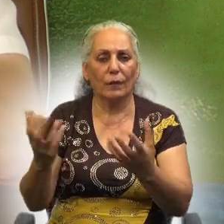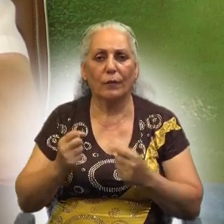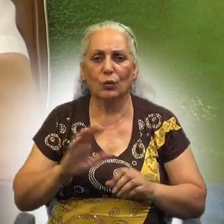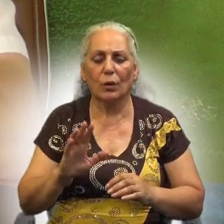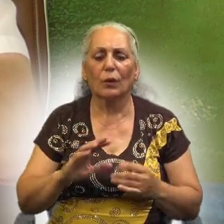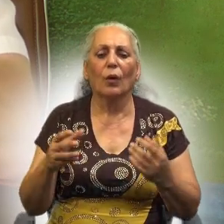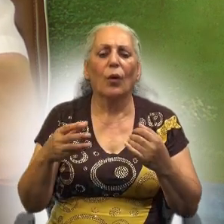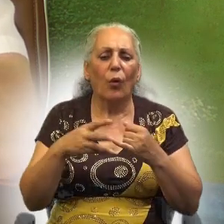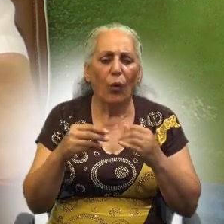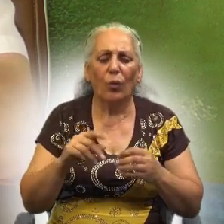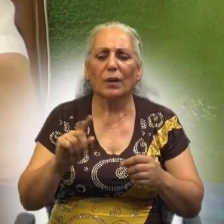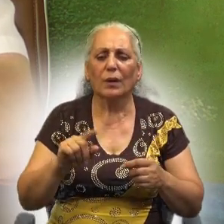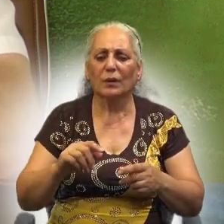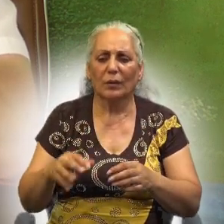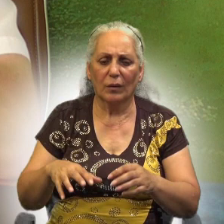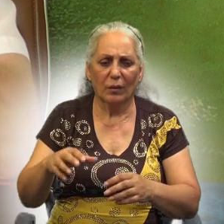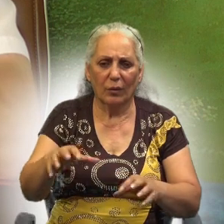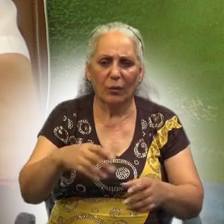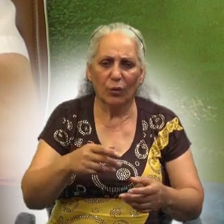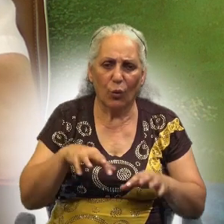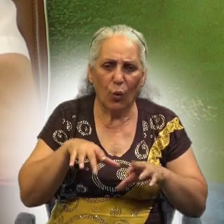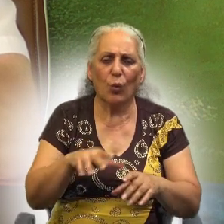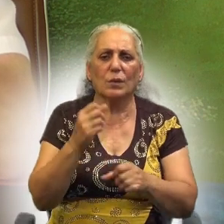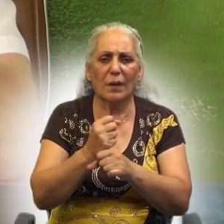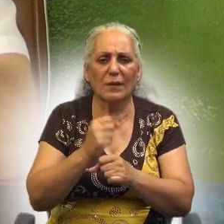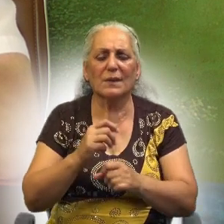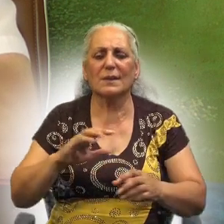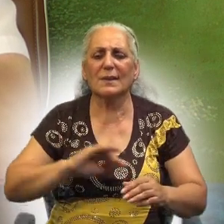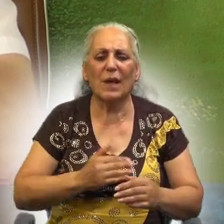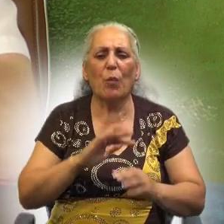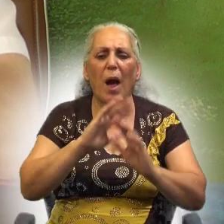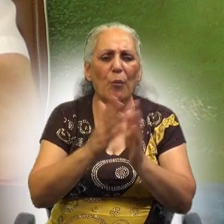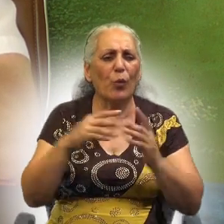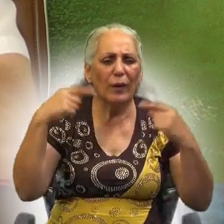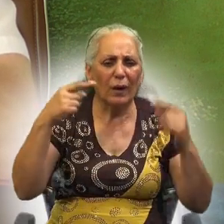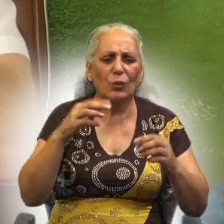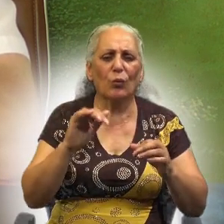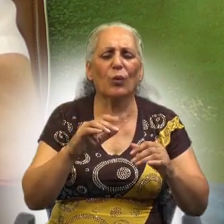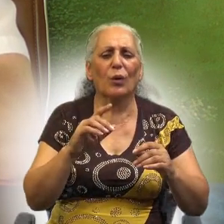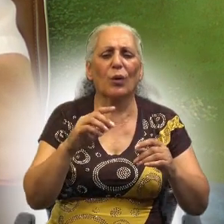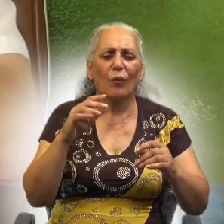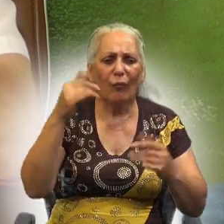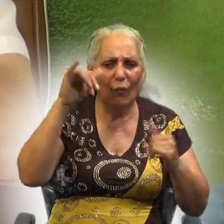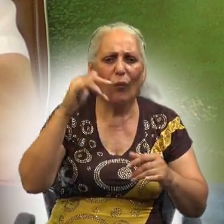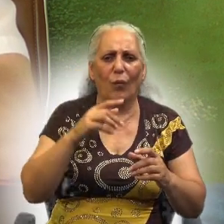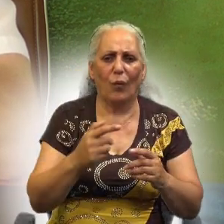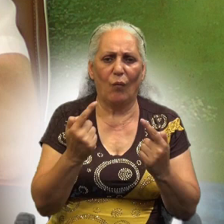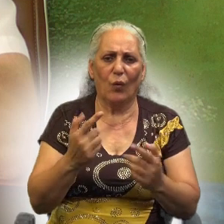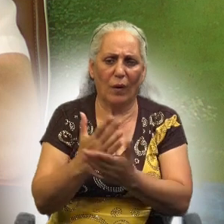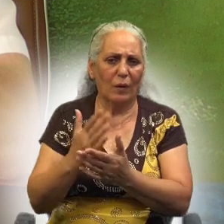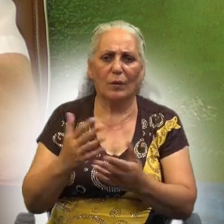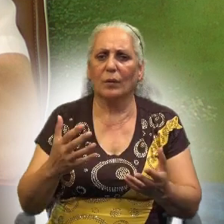ինչ է որ կար, ինչ է որ սեփականաշնորհվեց, նաև խոշոր եղջերավոր կենդանիներ, որոնք